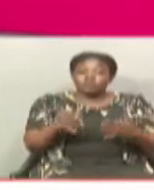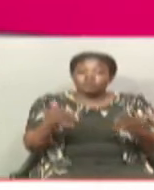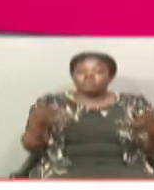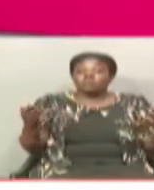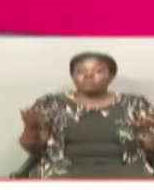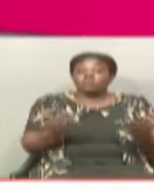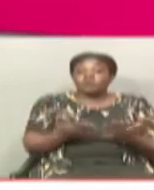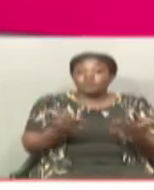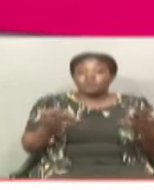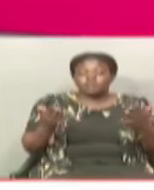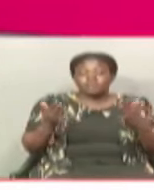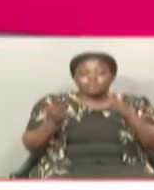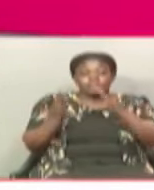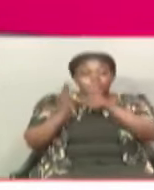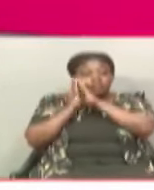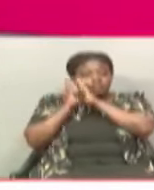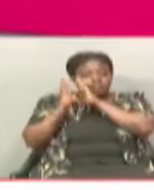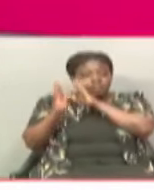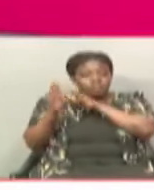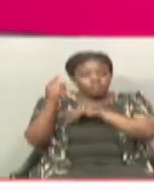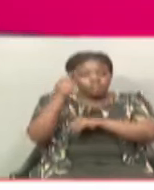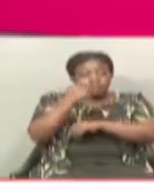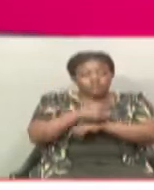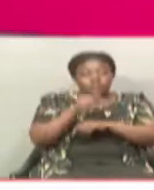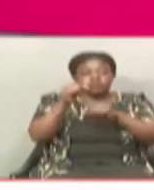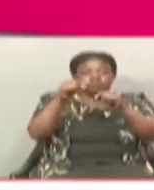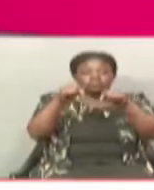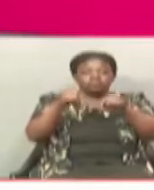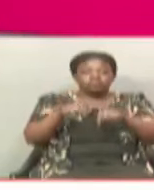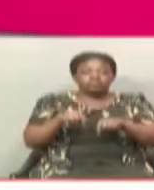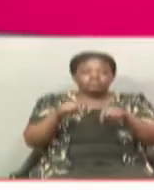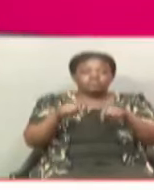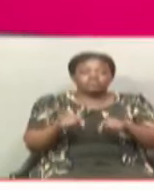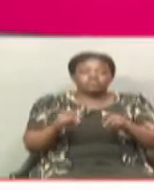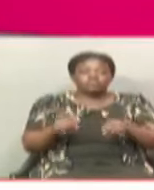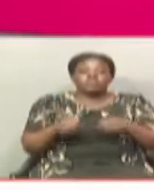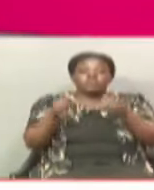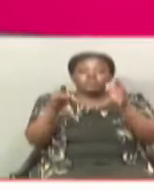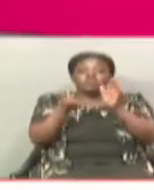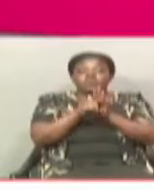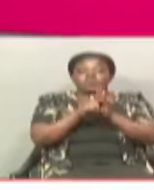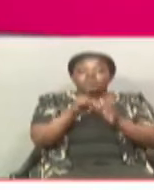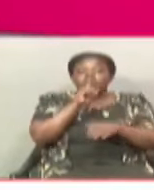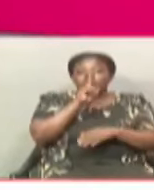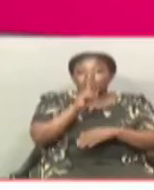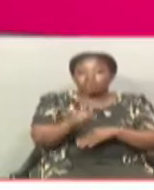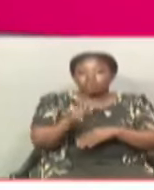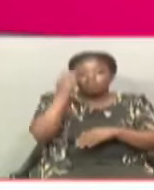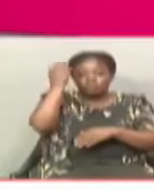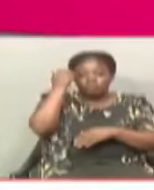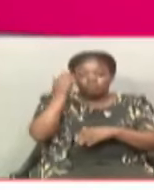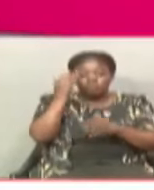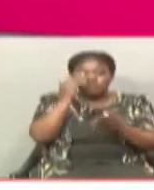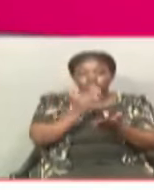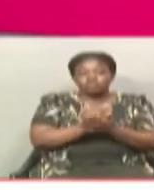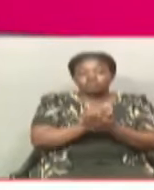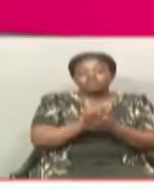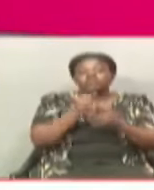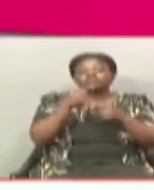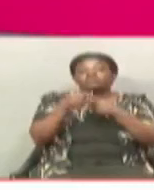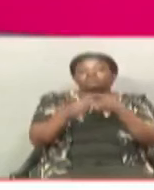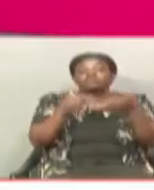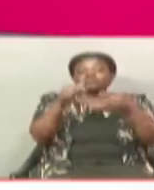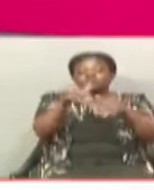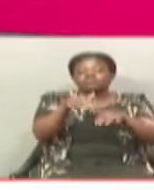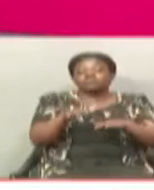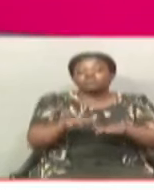olubadde olw'okusulwamu olunaku olwaleero batuteeya ekiragiro kya kkooti ekiyimiriza olumbe runo nga